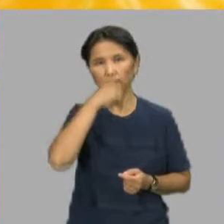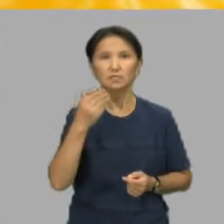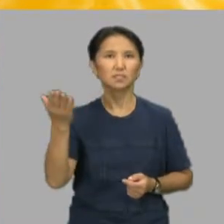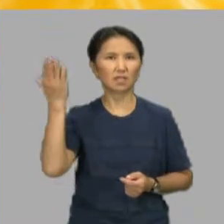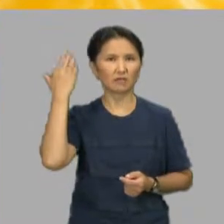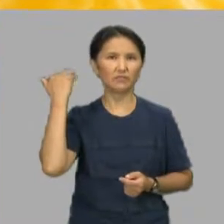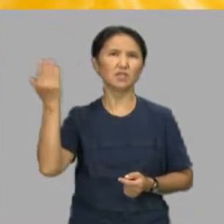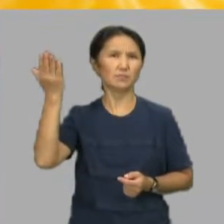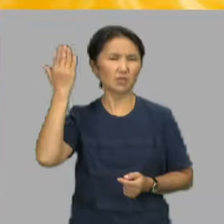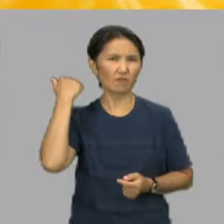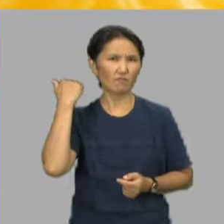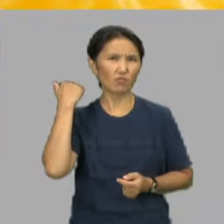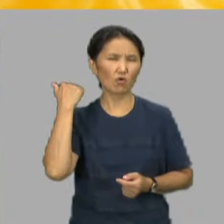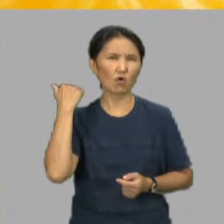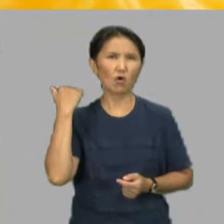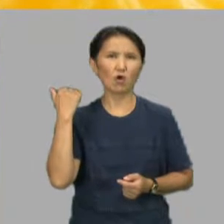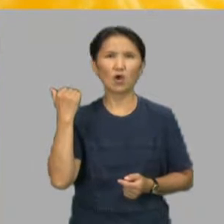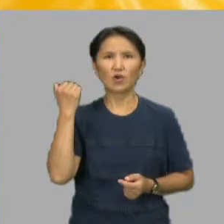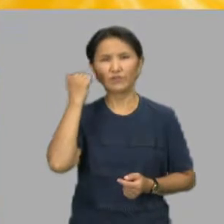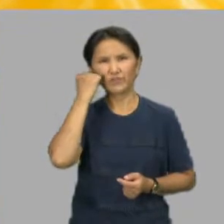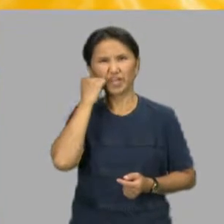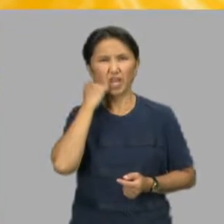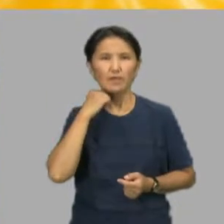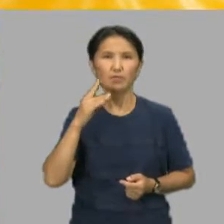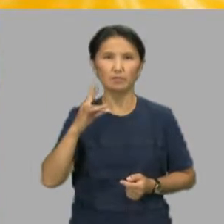Давным-давно в Древнем Риме